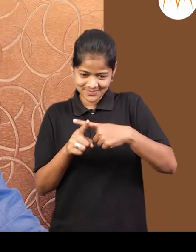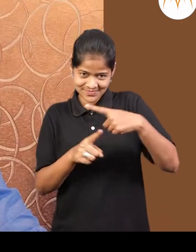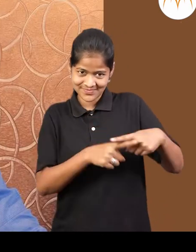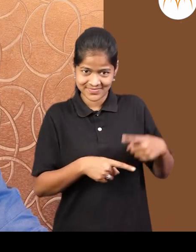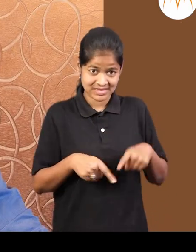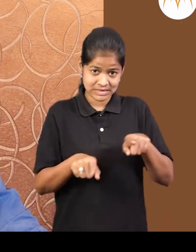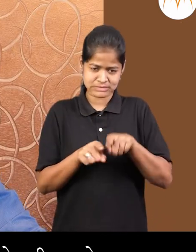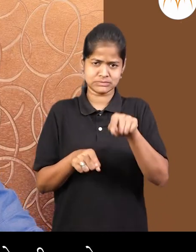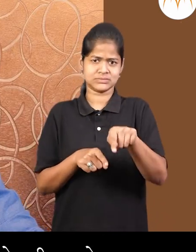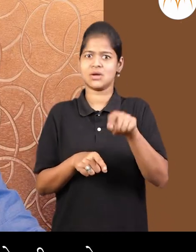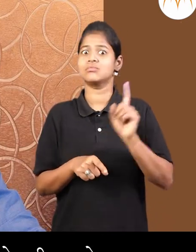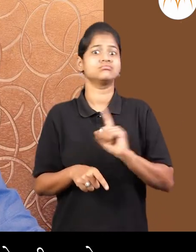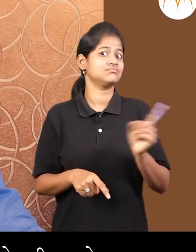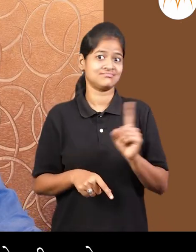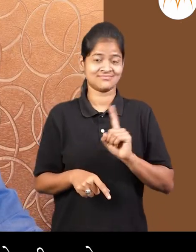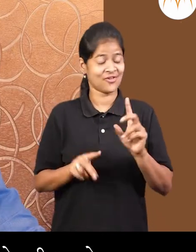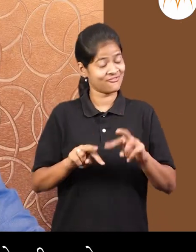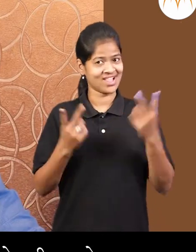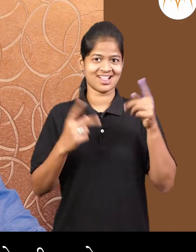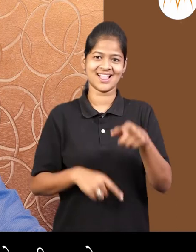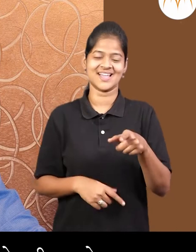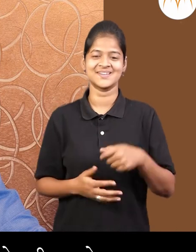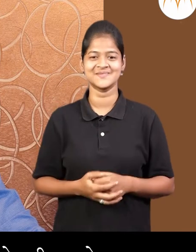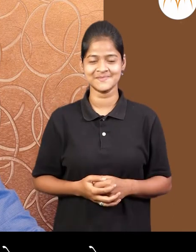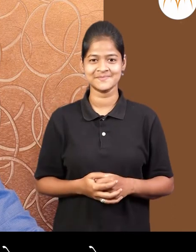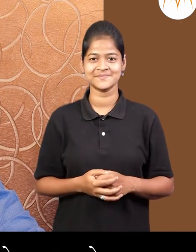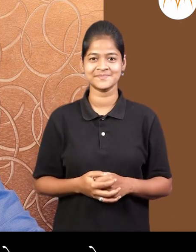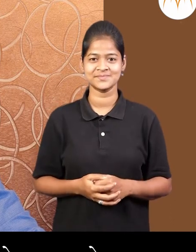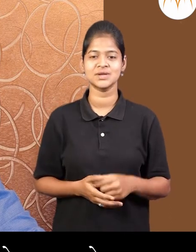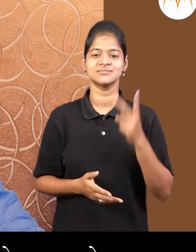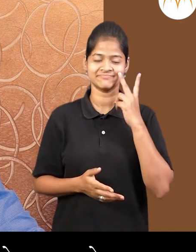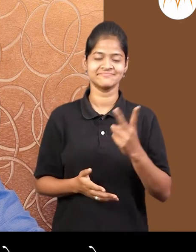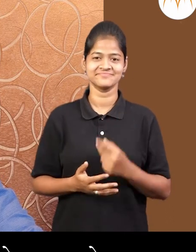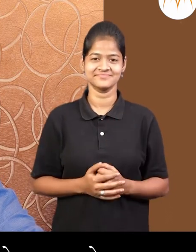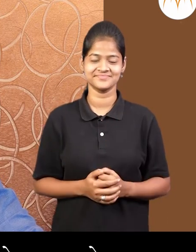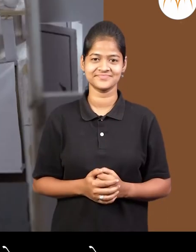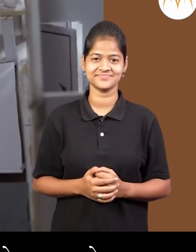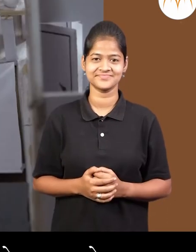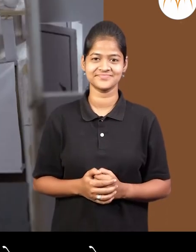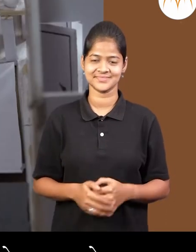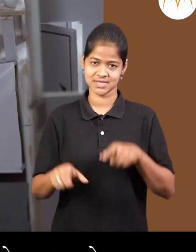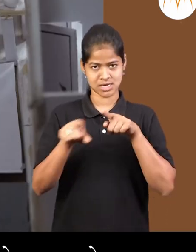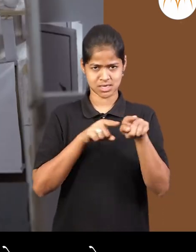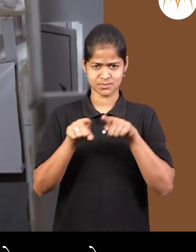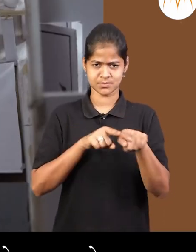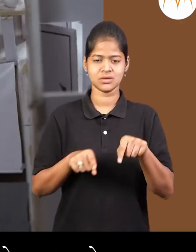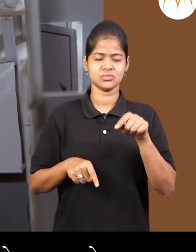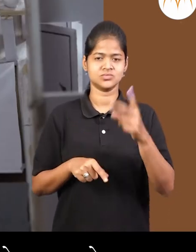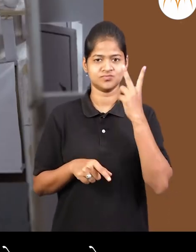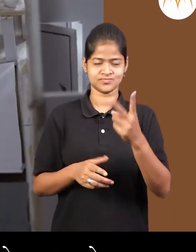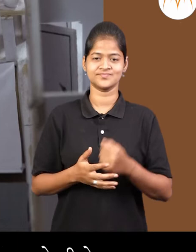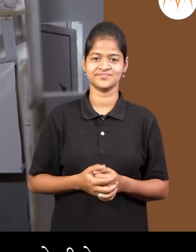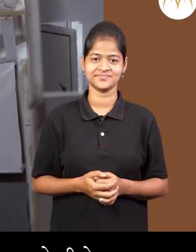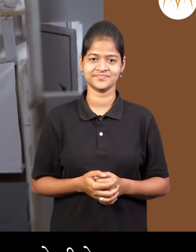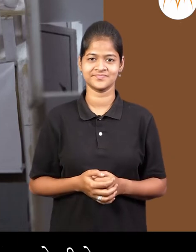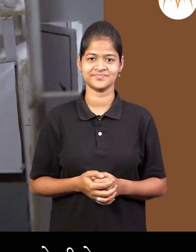का? नाही नाही, क्षेत्रफळ काढण्यासाठीची पद्धत वेगळी असते. आपण असं करूया, हे बघ या अंगणाचं उदाहरण घेऊ आपण, ठीक आहे?